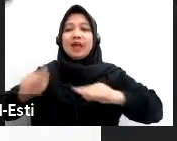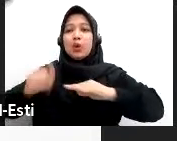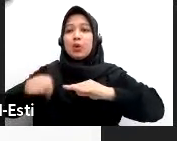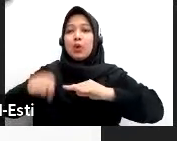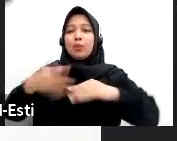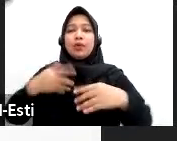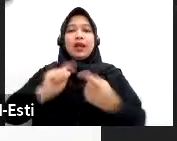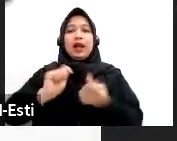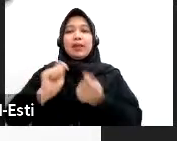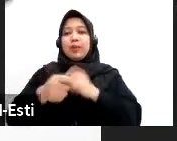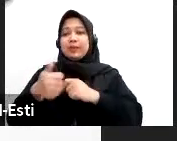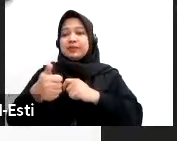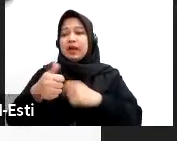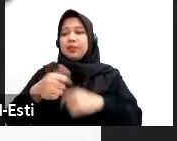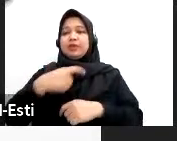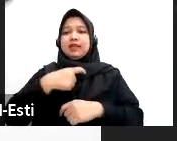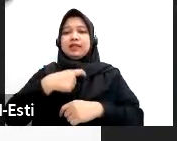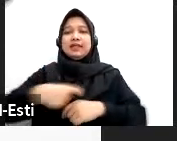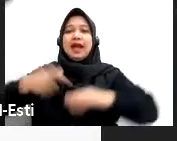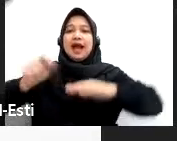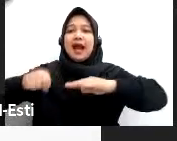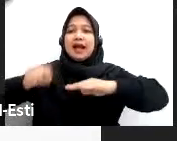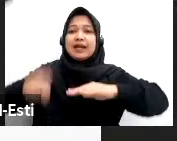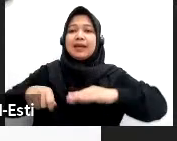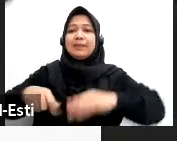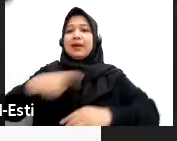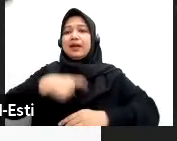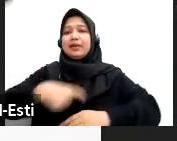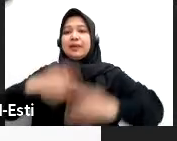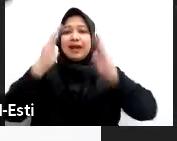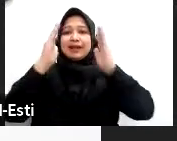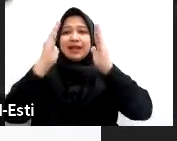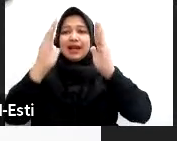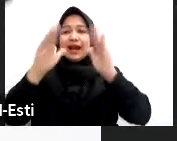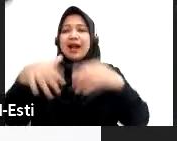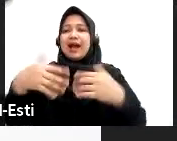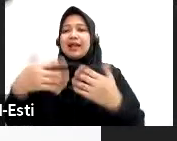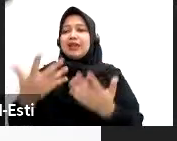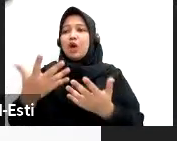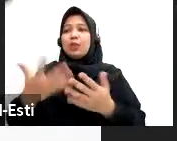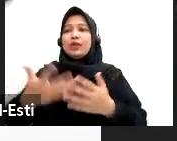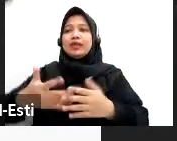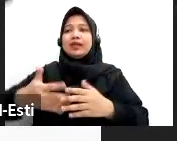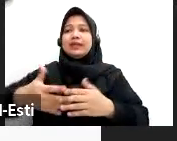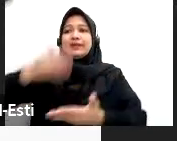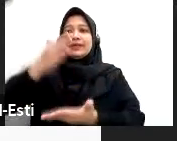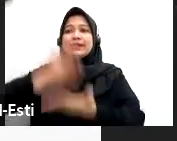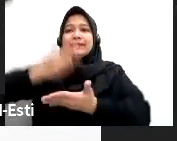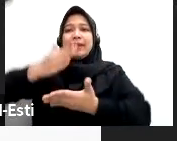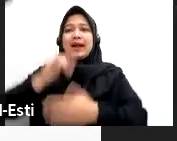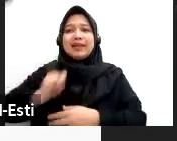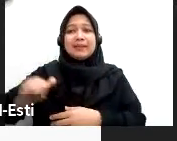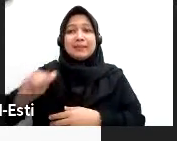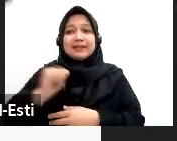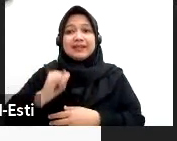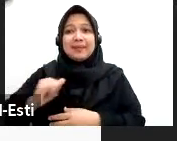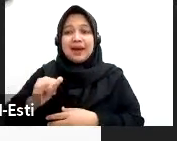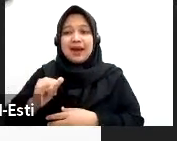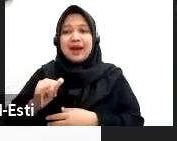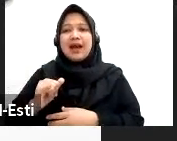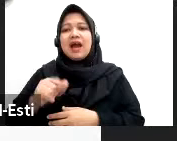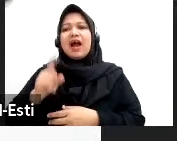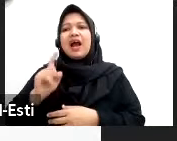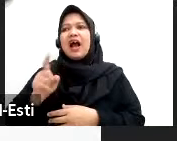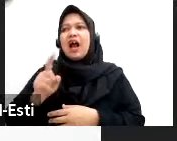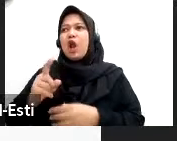Hakim pengacara atau arbiter itu akan digantikan oleh in kalau disebut mesin